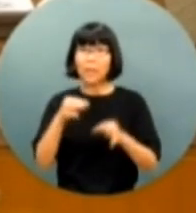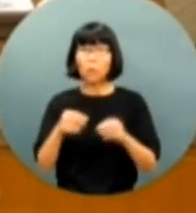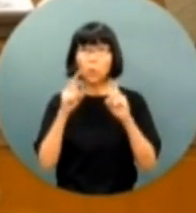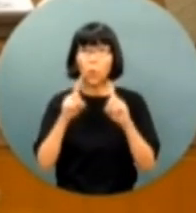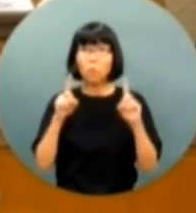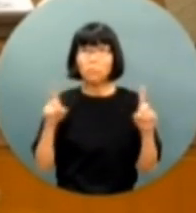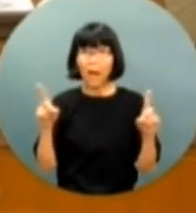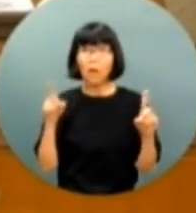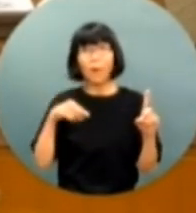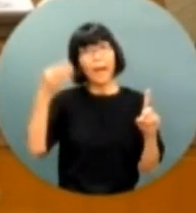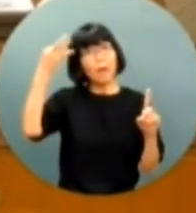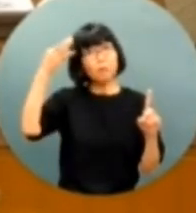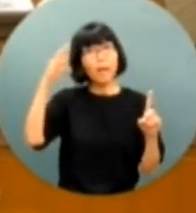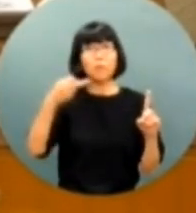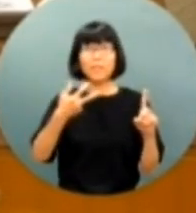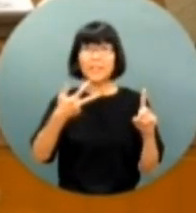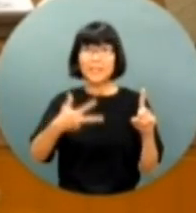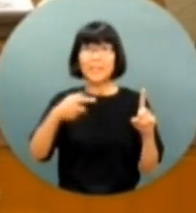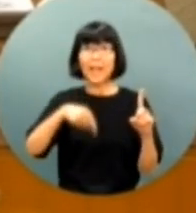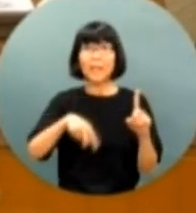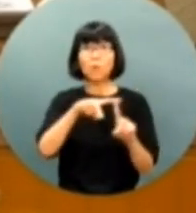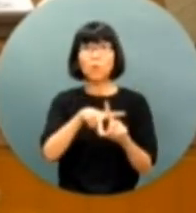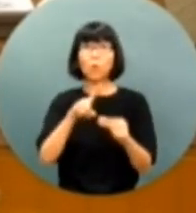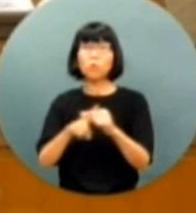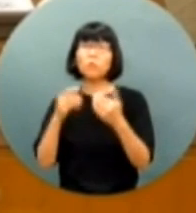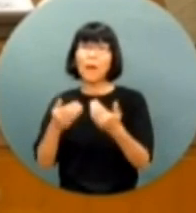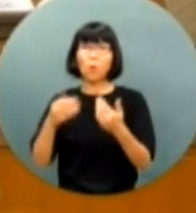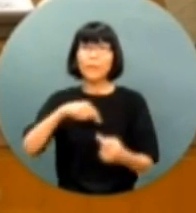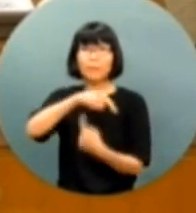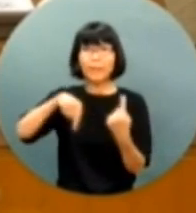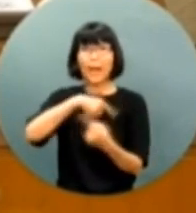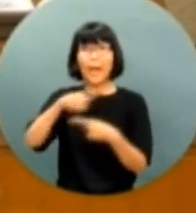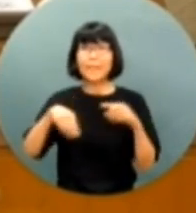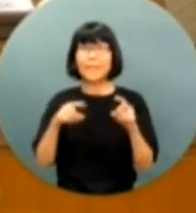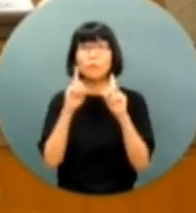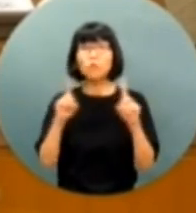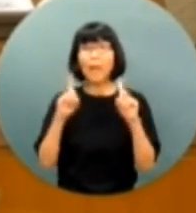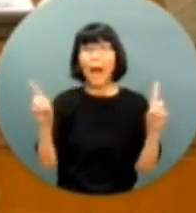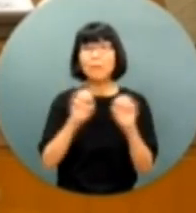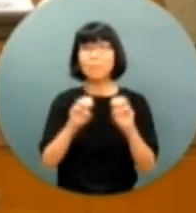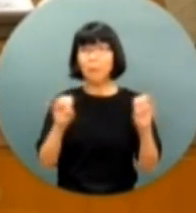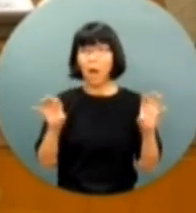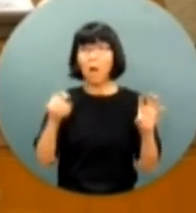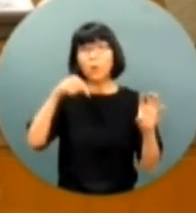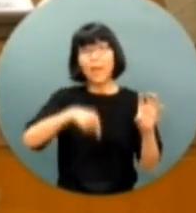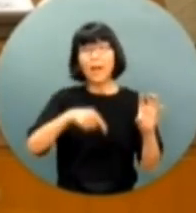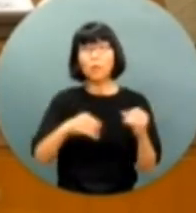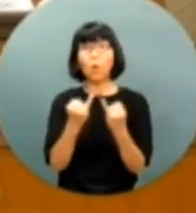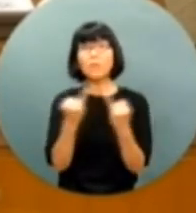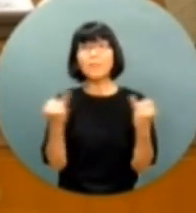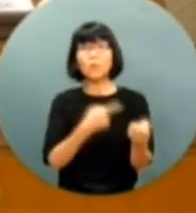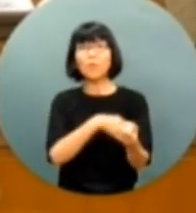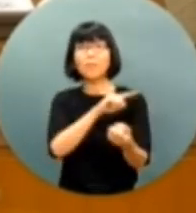供日に倉吉市内全ての小中学校で繰り返し流されるとの報道があったが、この歌の女子力が上がるというフレーズ